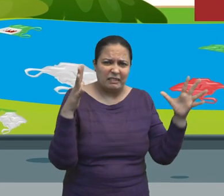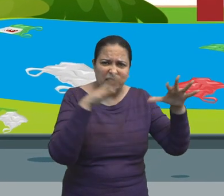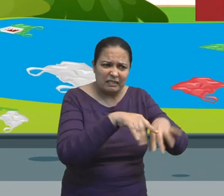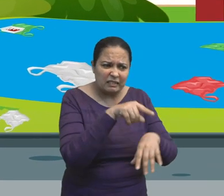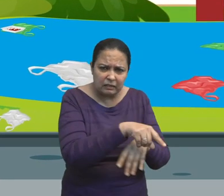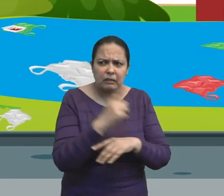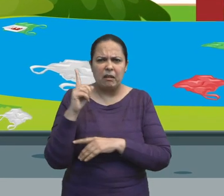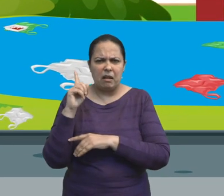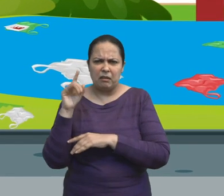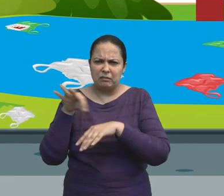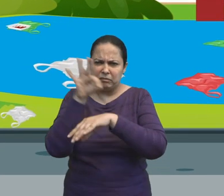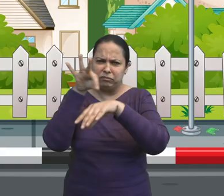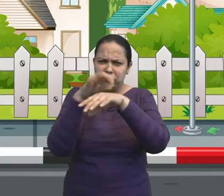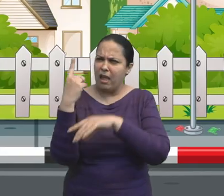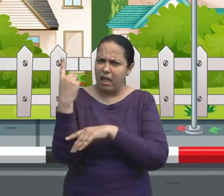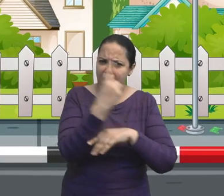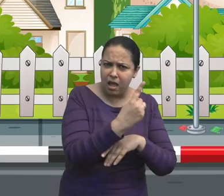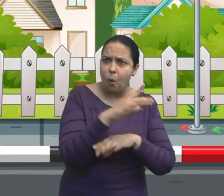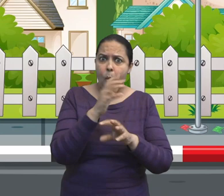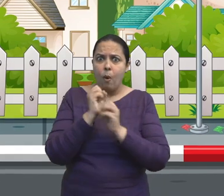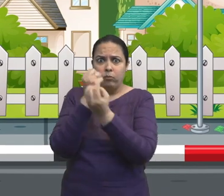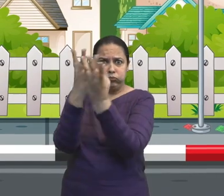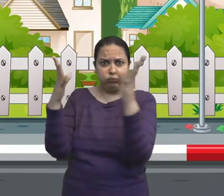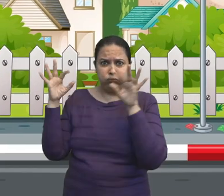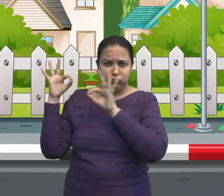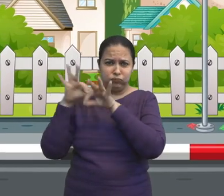अकेले दिखाई देते हैं या फिर झुंड में?